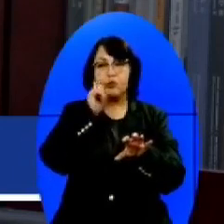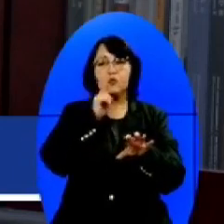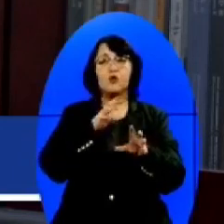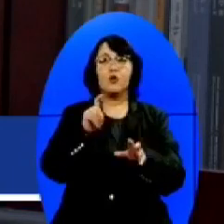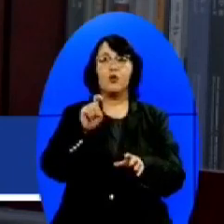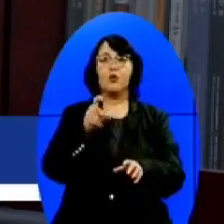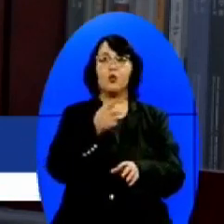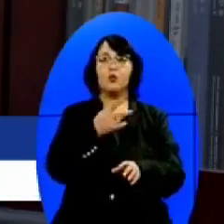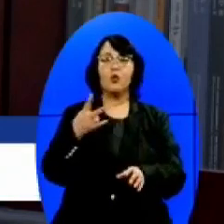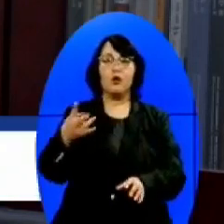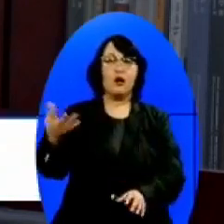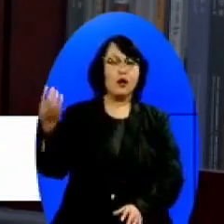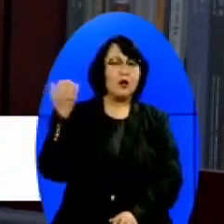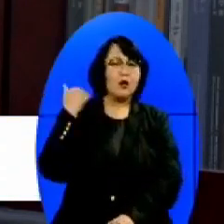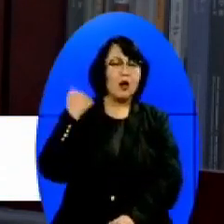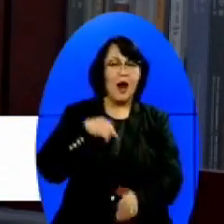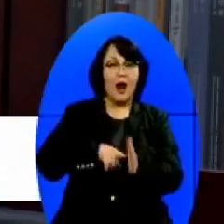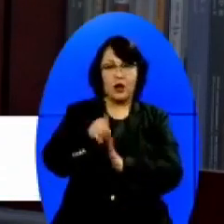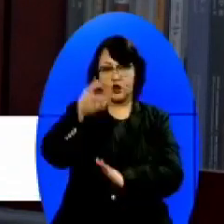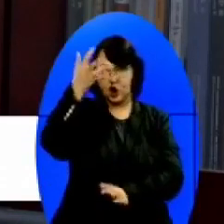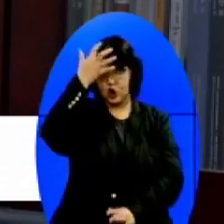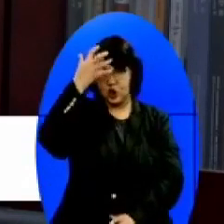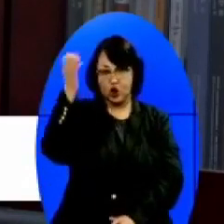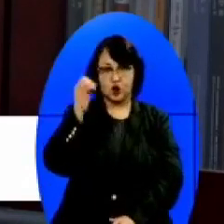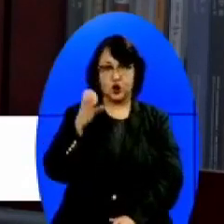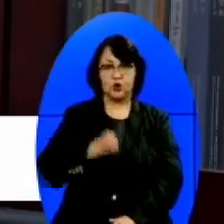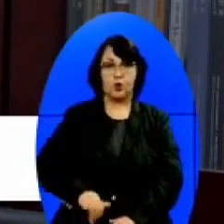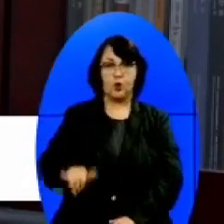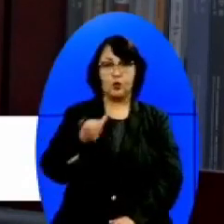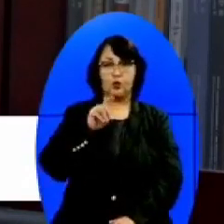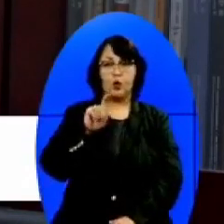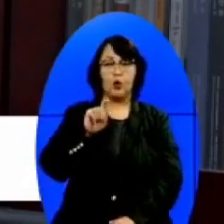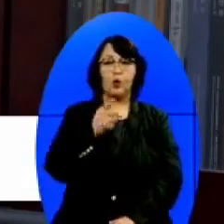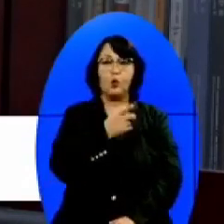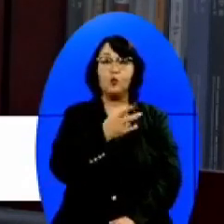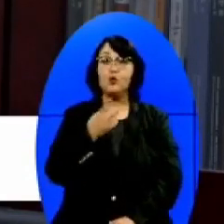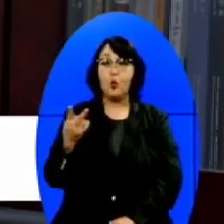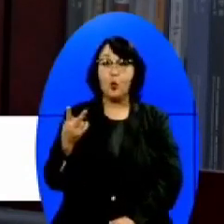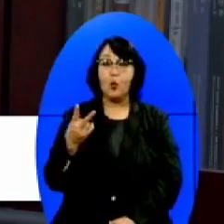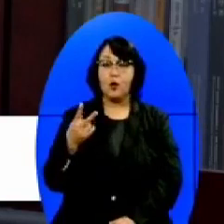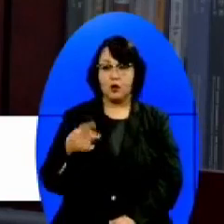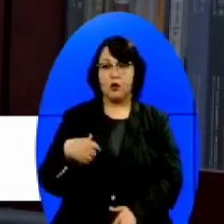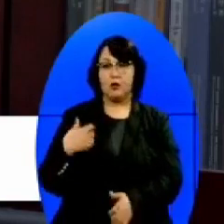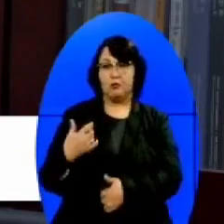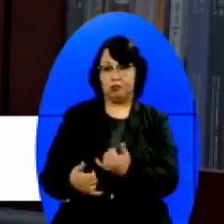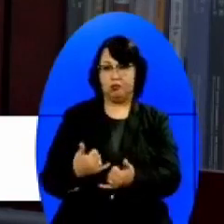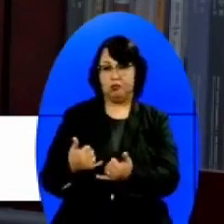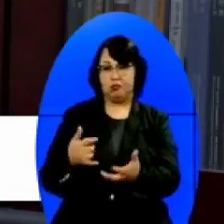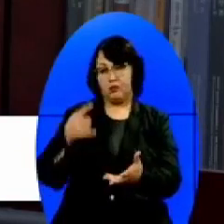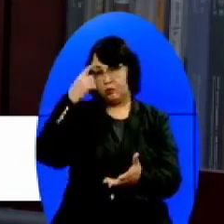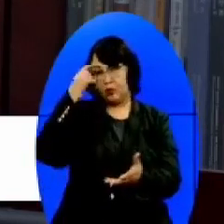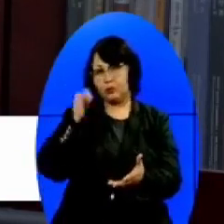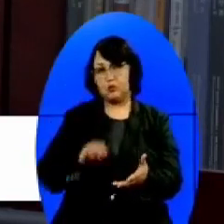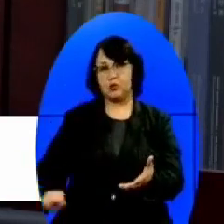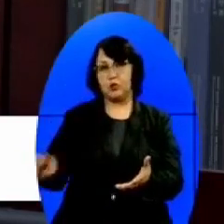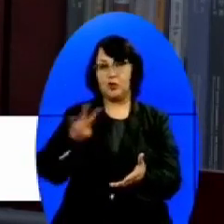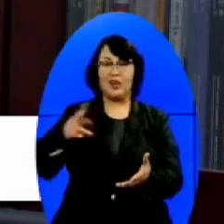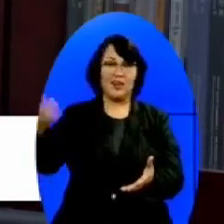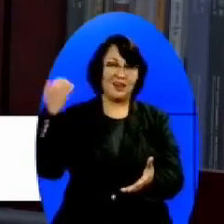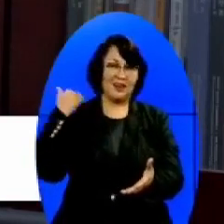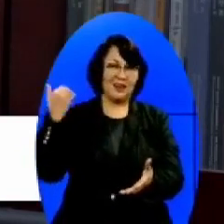нүүдэлчтийн анхны төр тус хүнөө үүртэй. А түүнээс хойш одоо ээлжлэн оршин тогтносон Монголд оршин тогтносон эртний